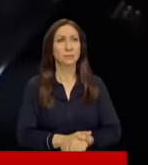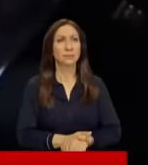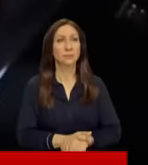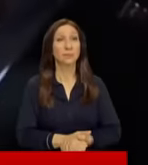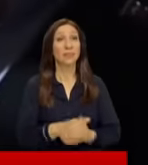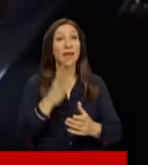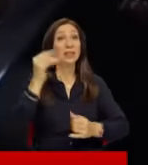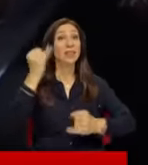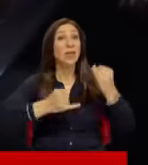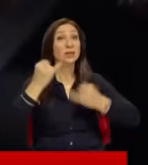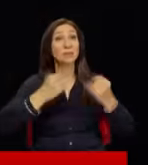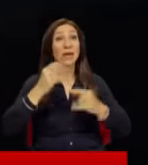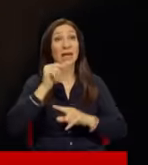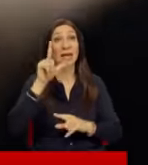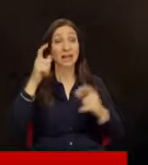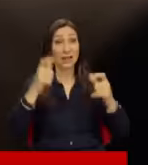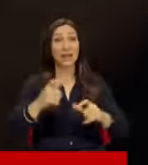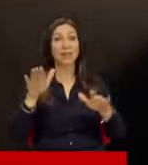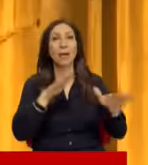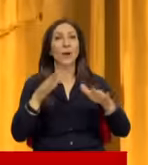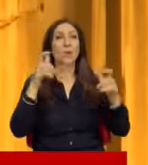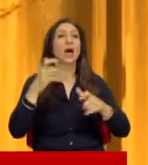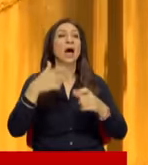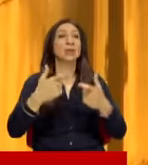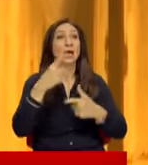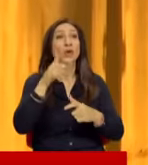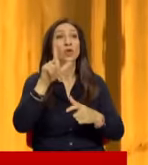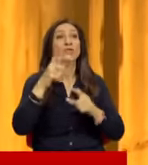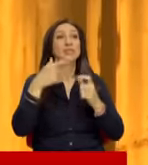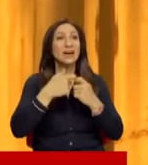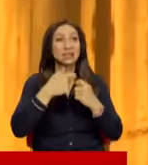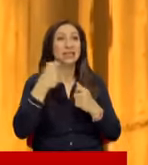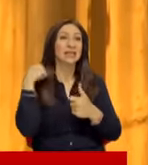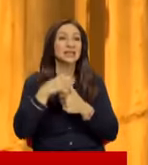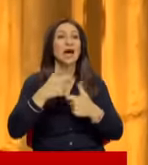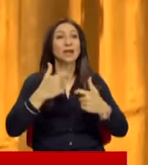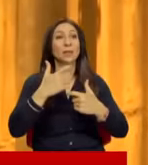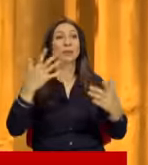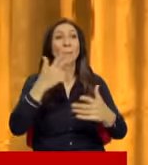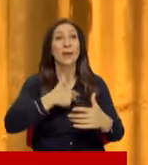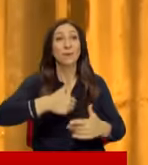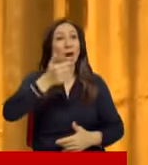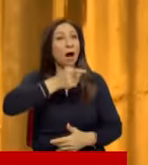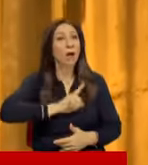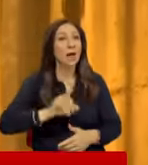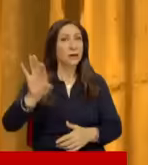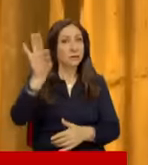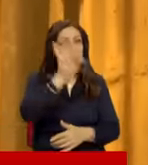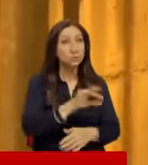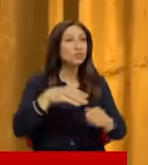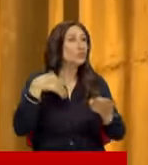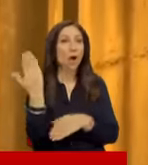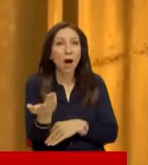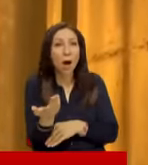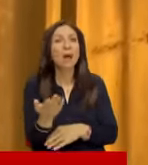kaldırdı. En tartışmalı illerden biri deprem bölgesi Hatay'dı. Lütfü Savaş yeniden Hatay Büyükşehir Belediye Başkanlığı'na aday gösterilmesinin